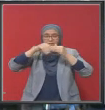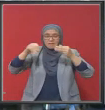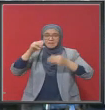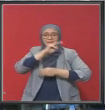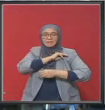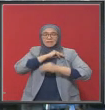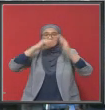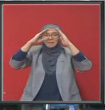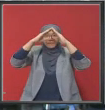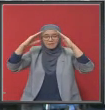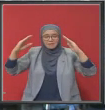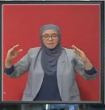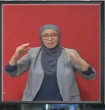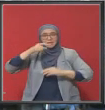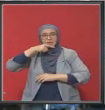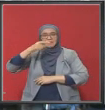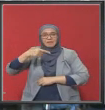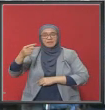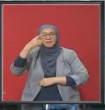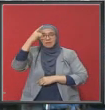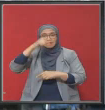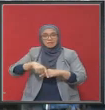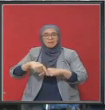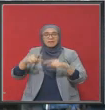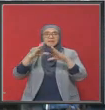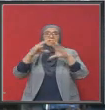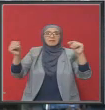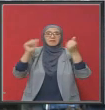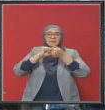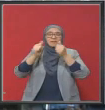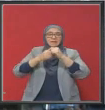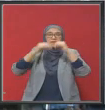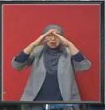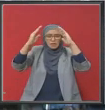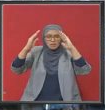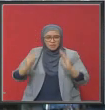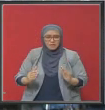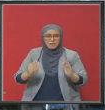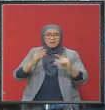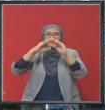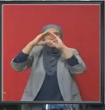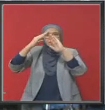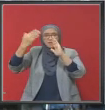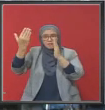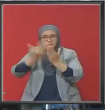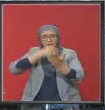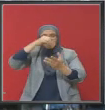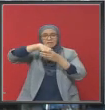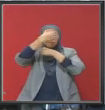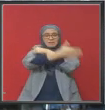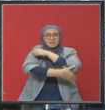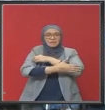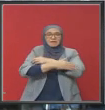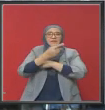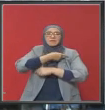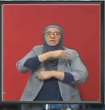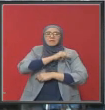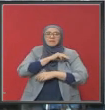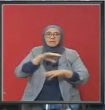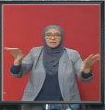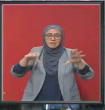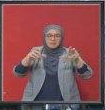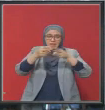populer 86 pilin adalah a termasuk peruntukkan untuk Hospital ytm walau